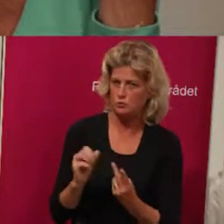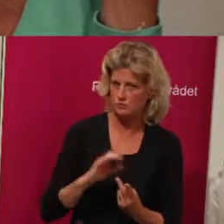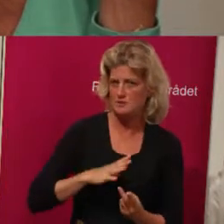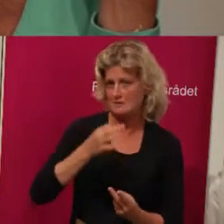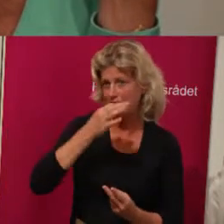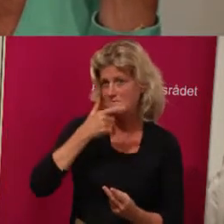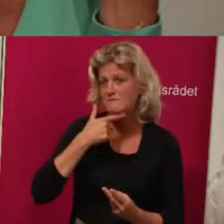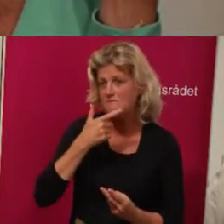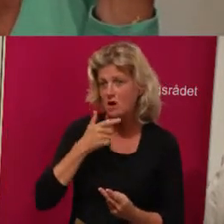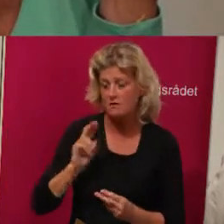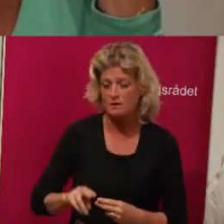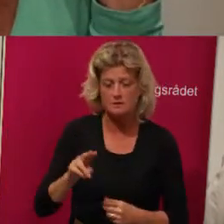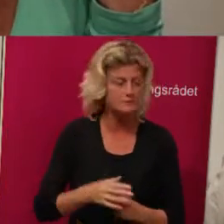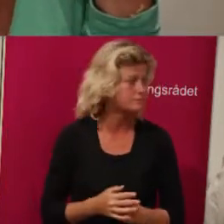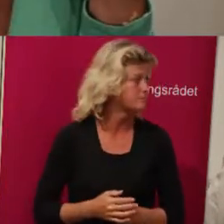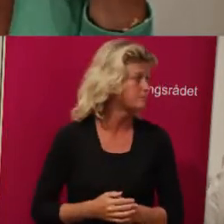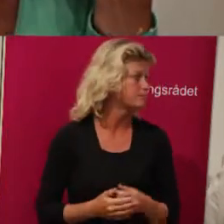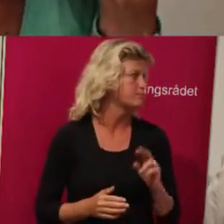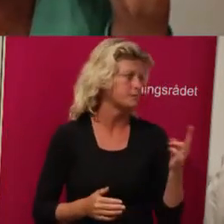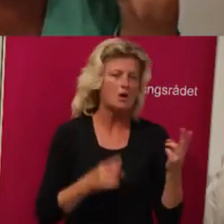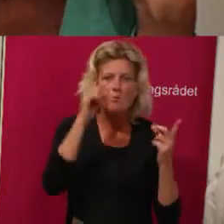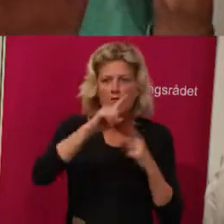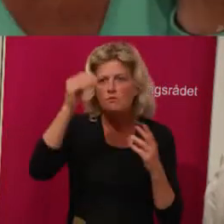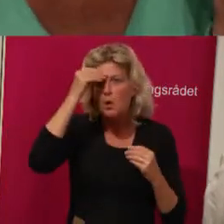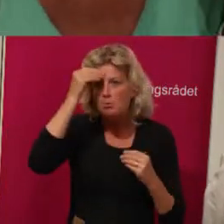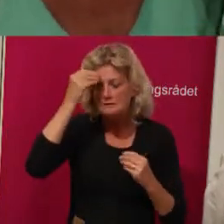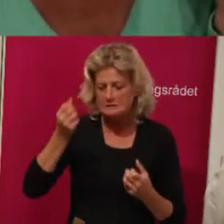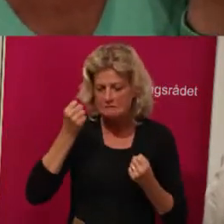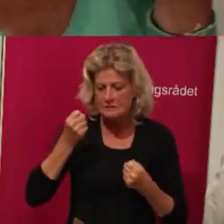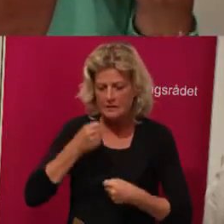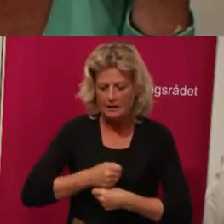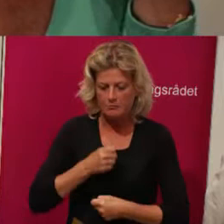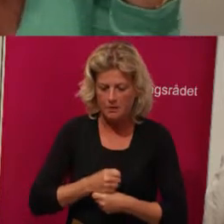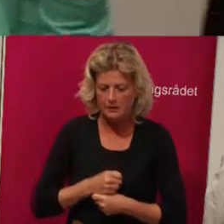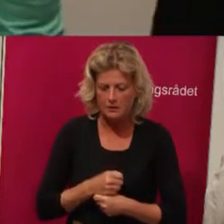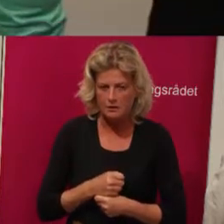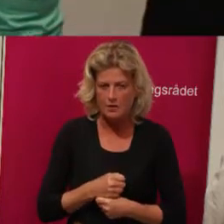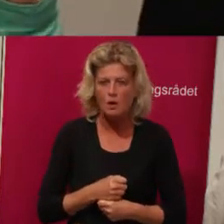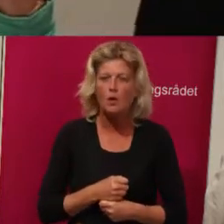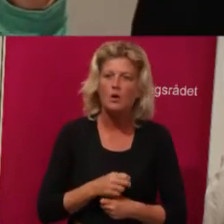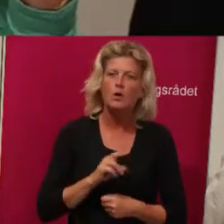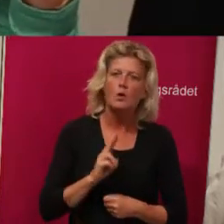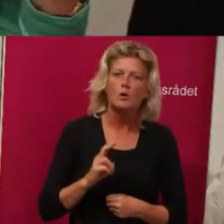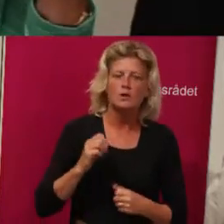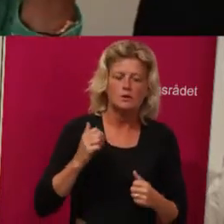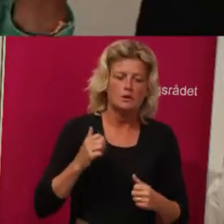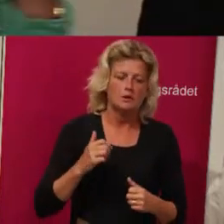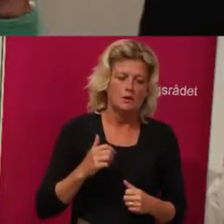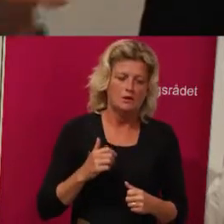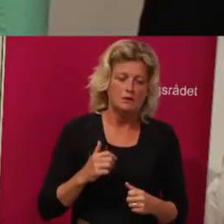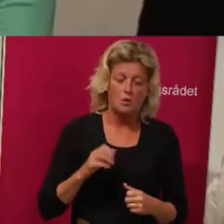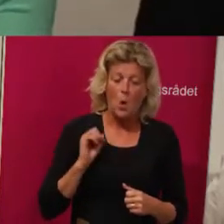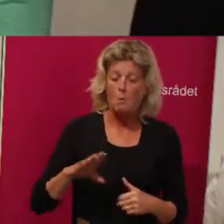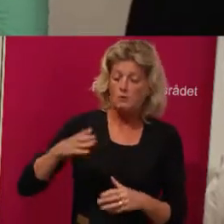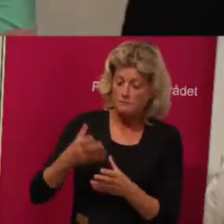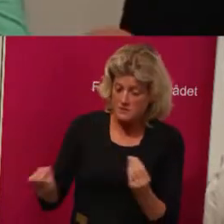folkhögskolornas. Inger. Nej, men utan folkbildningen så skulle insatserna bli fruktansvärt trist, tråkigt och mörkt. Det är det första steget. Ingenting